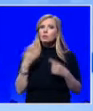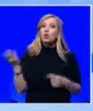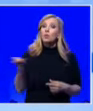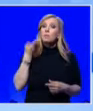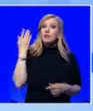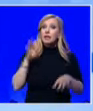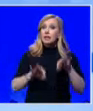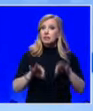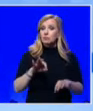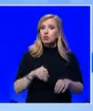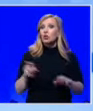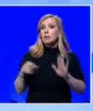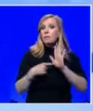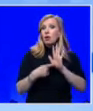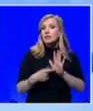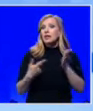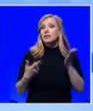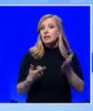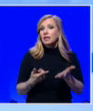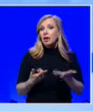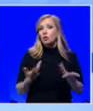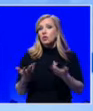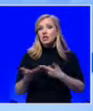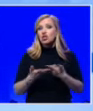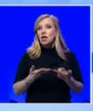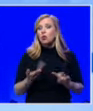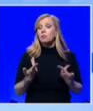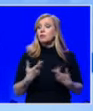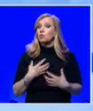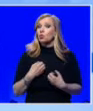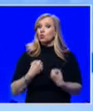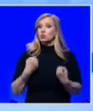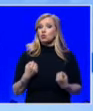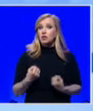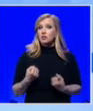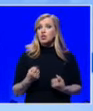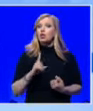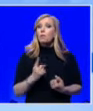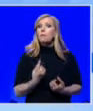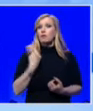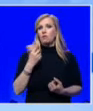посочиха някои елементи, които бяха доста смущаващи. Но